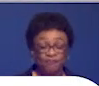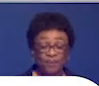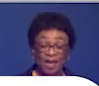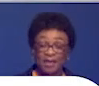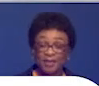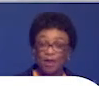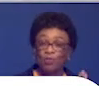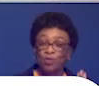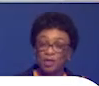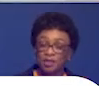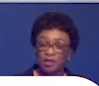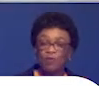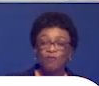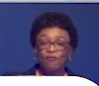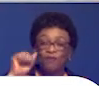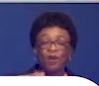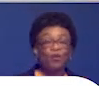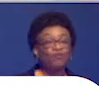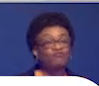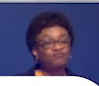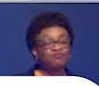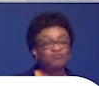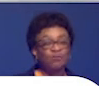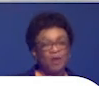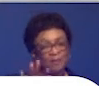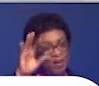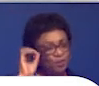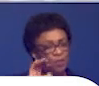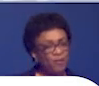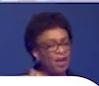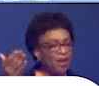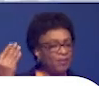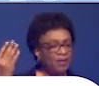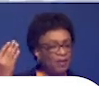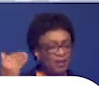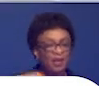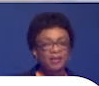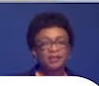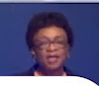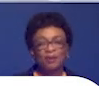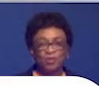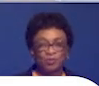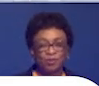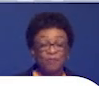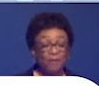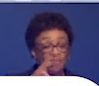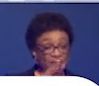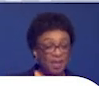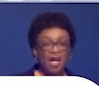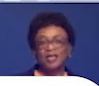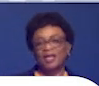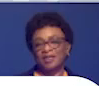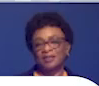kinina kutika masom kwa miaka mingi yeku chango yotu Ila